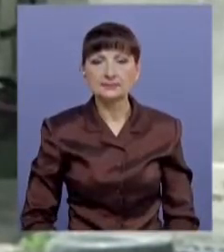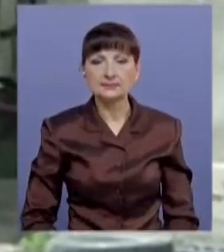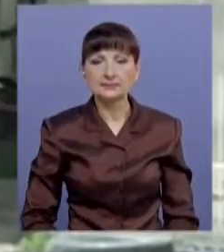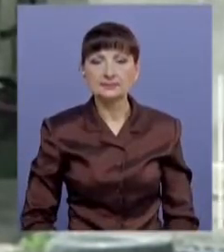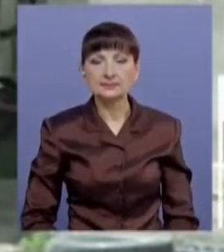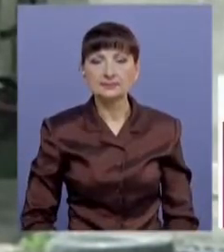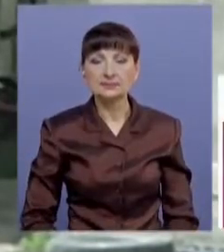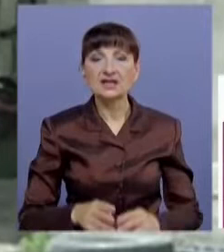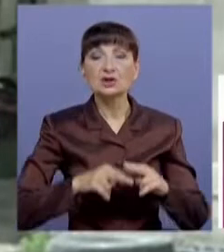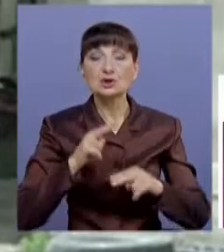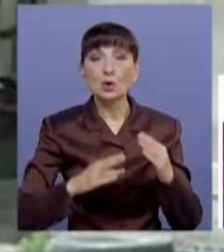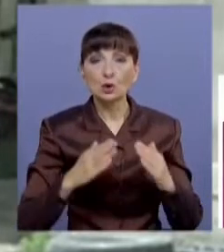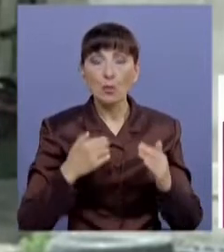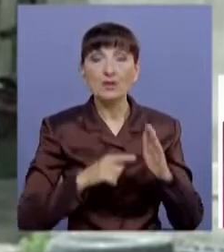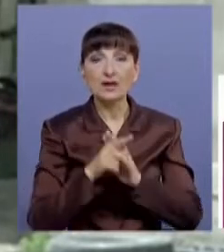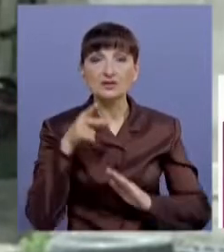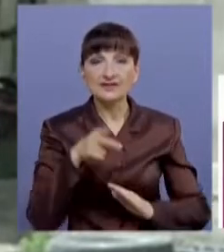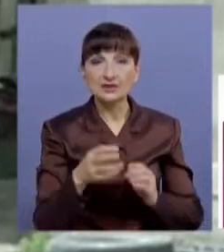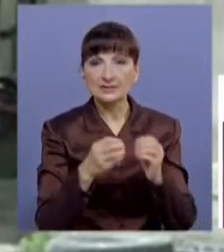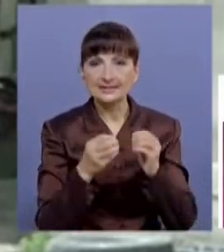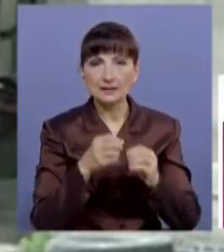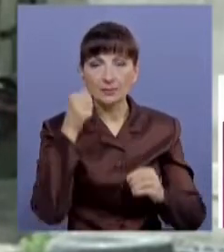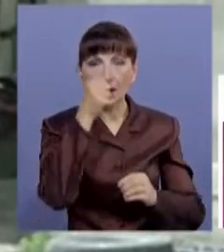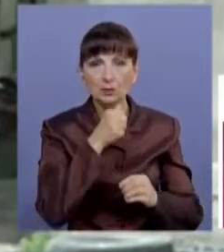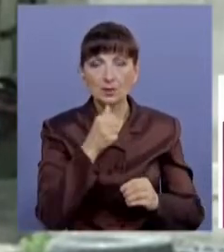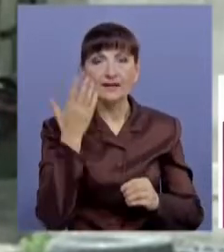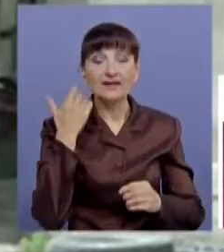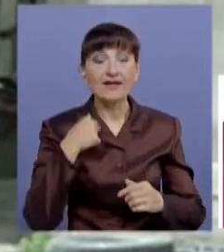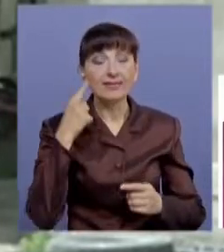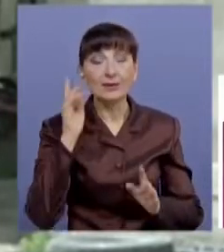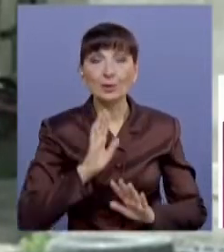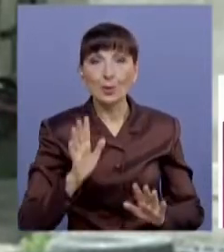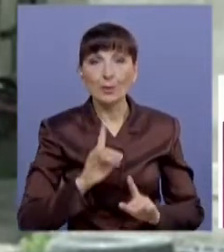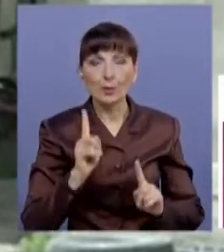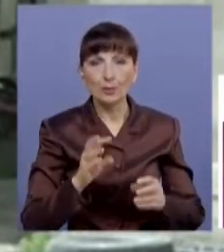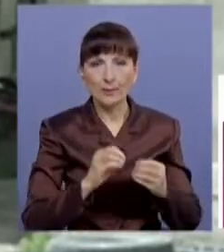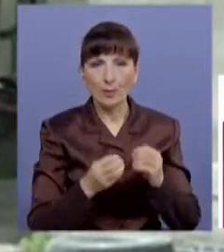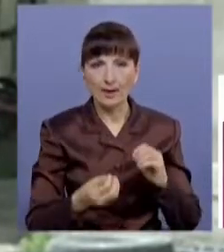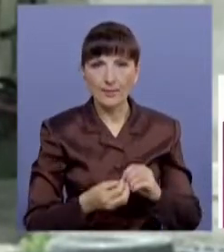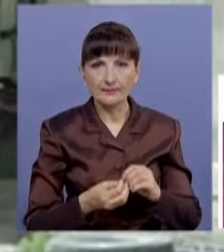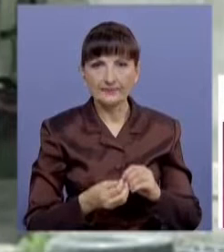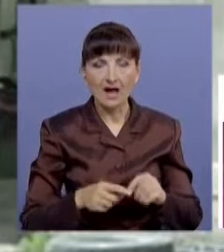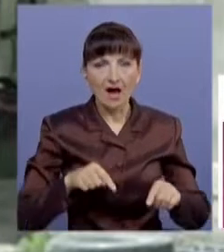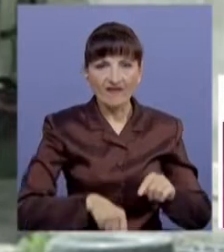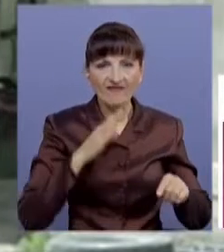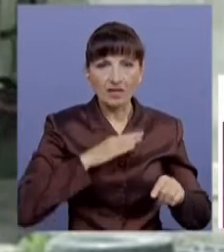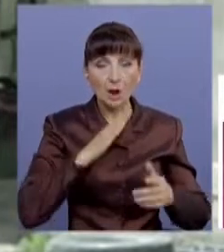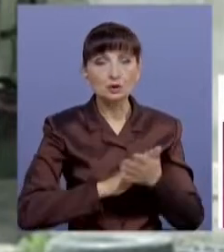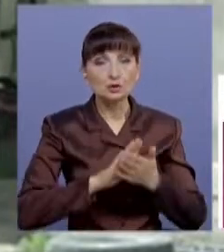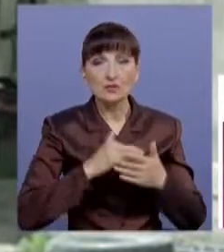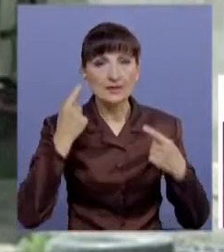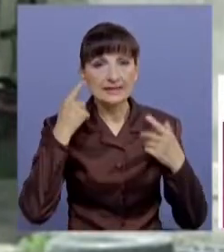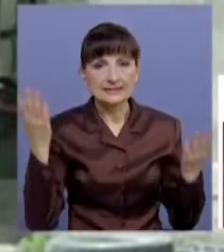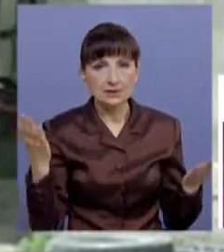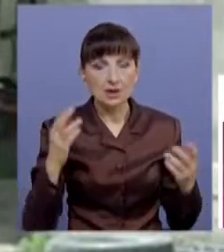Бибигуль. Строить дом мы начали в 2010 году. Тогда и не подозревали, что будут такие проблемы. О грунтовых водах ничего не